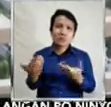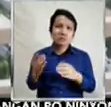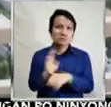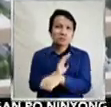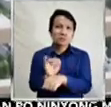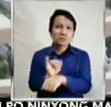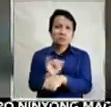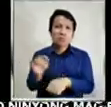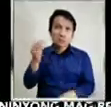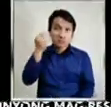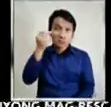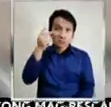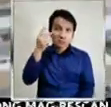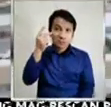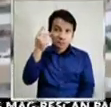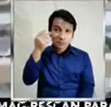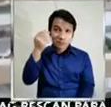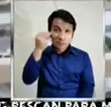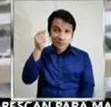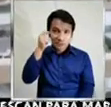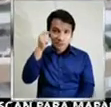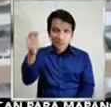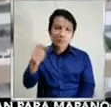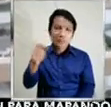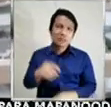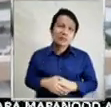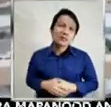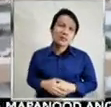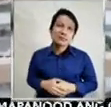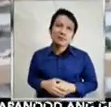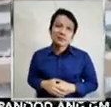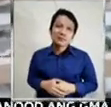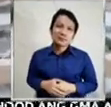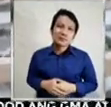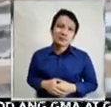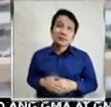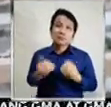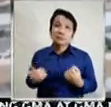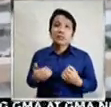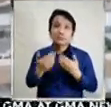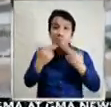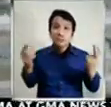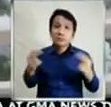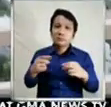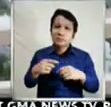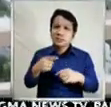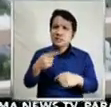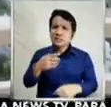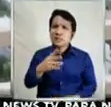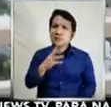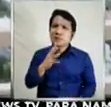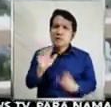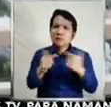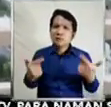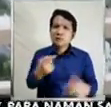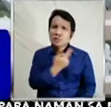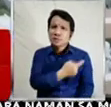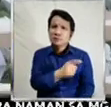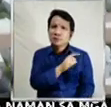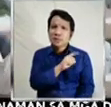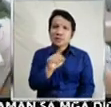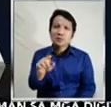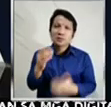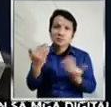lockdown. Hola! Ito ang pagsasalita ng Spanish o Espanyol. Na-inspire si Mike na matuto